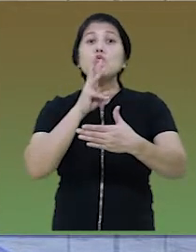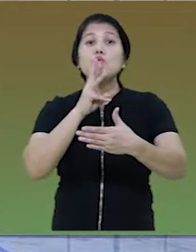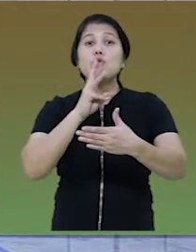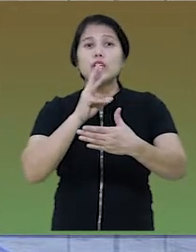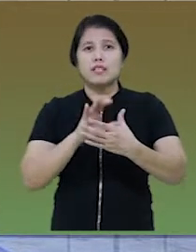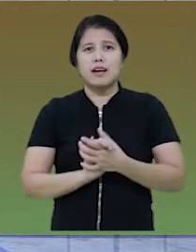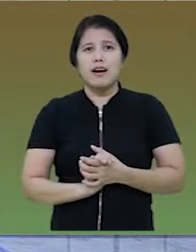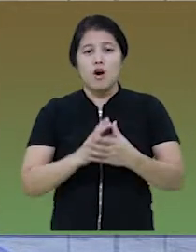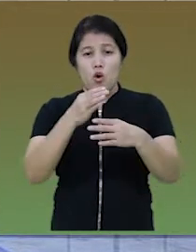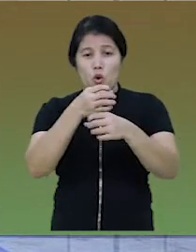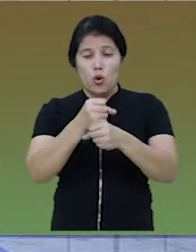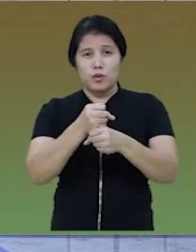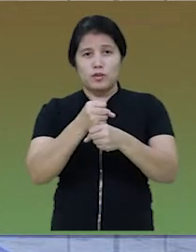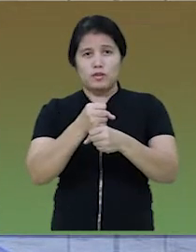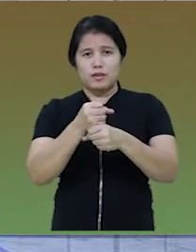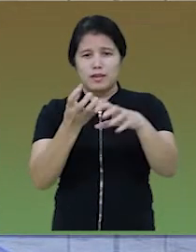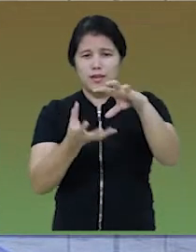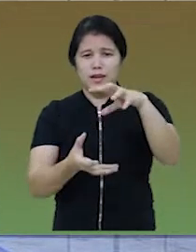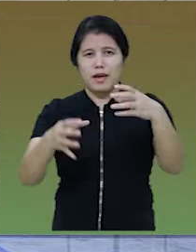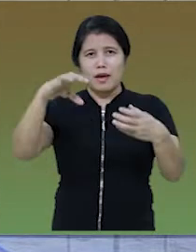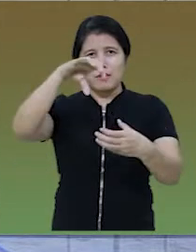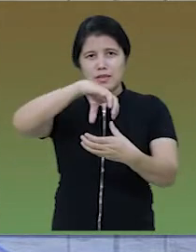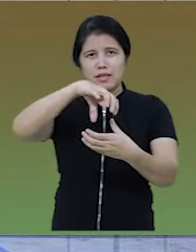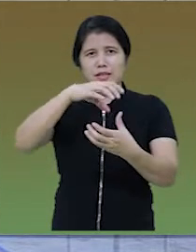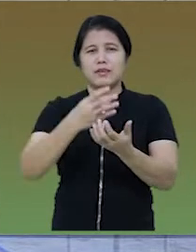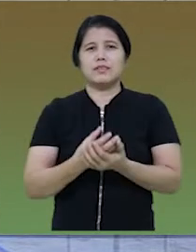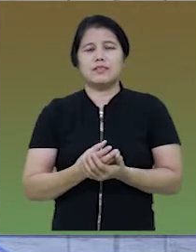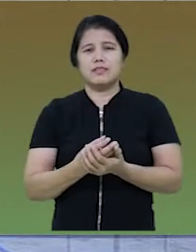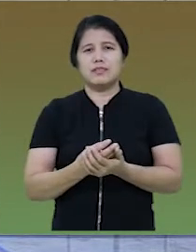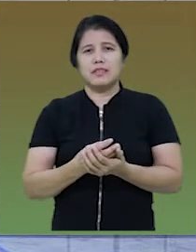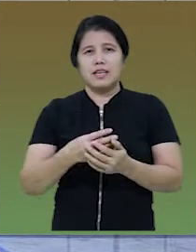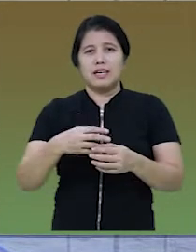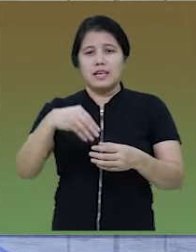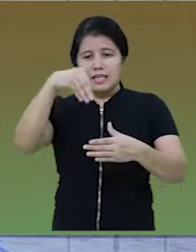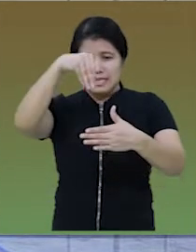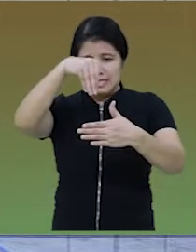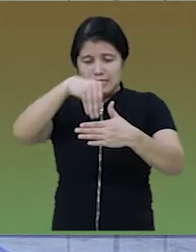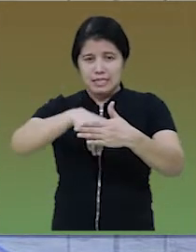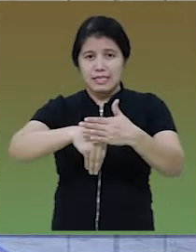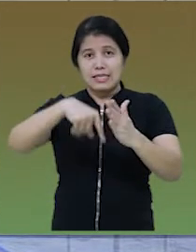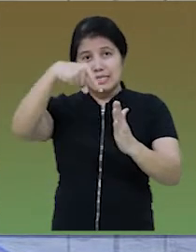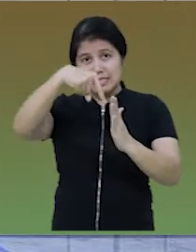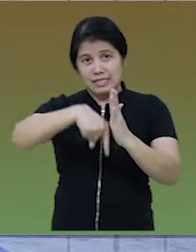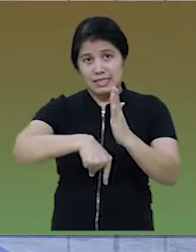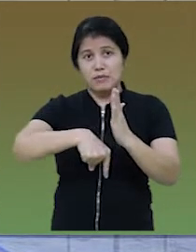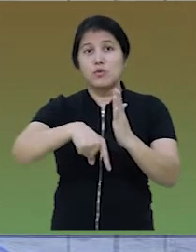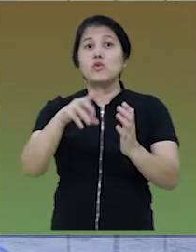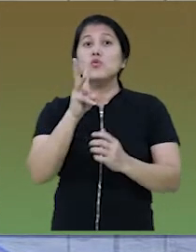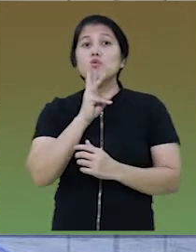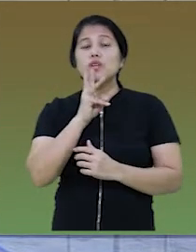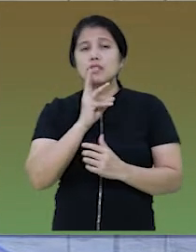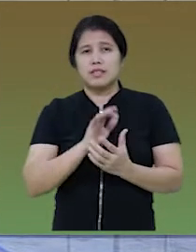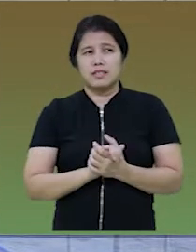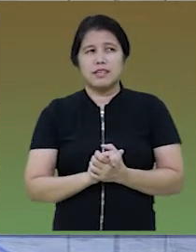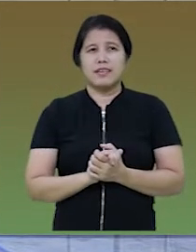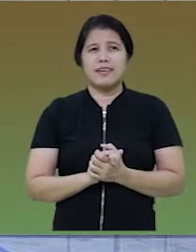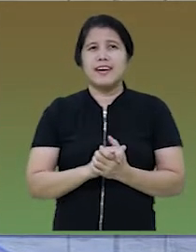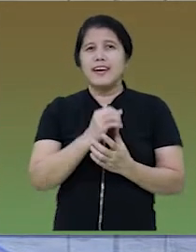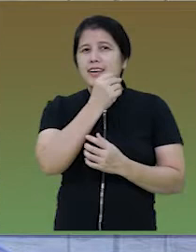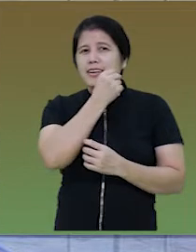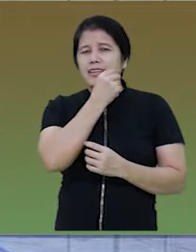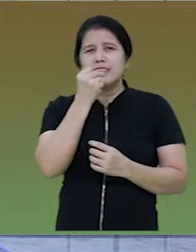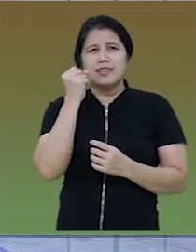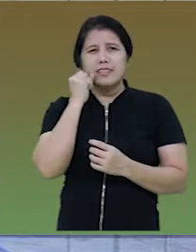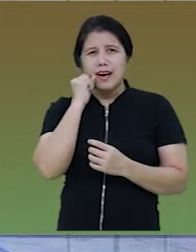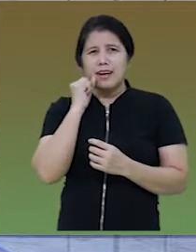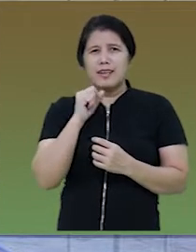Hawakan ang baso nang nakabaliktad at ilagay sa tubig. Sha, gawin na natin dahan-dahan tayo